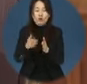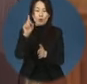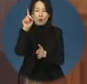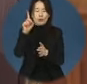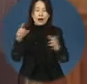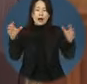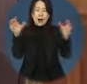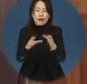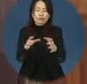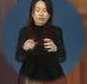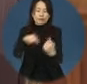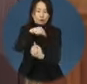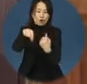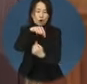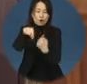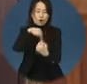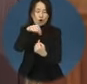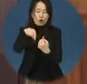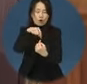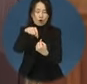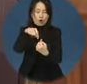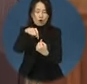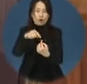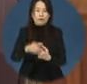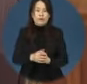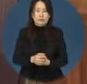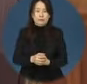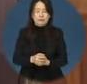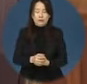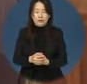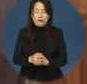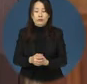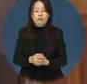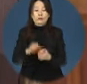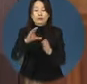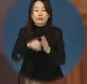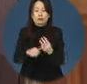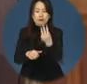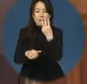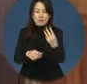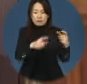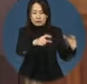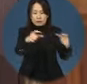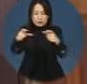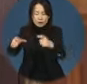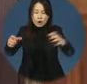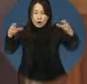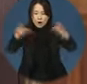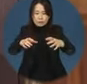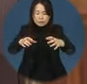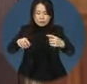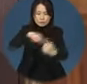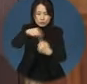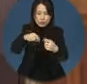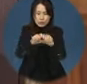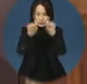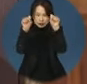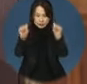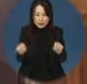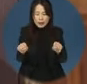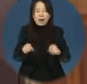그러나 그러면 이 3개의 지역을 통화 라는 동업 할 수 있는 기구의 있어야 되지 않겠습니까 그걸 특별